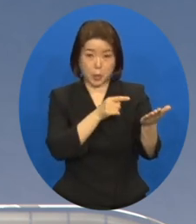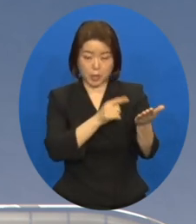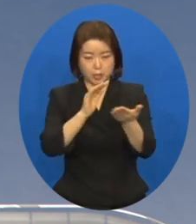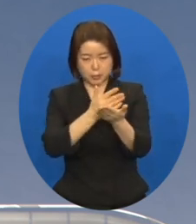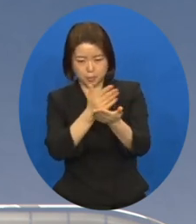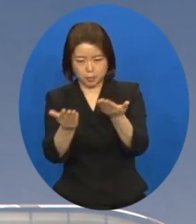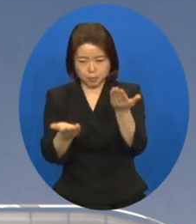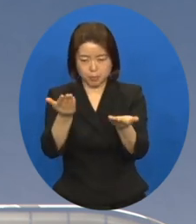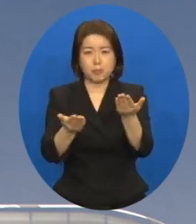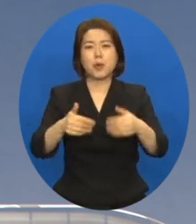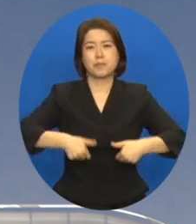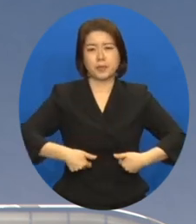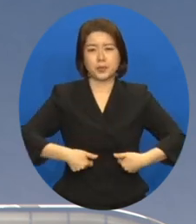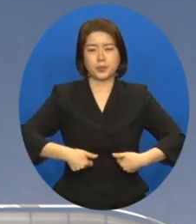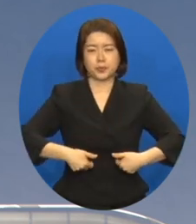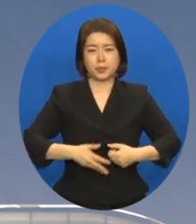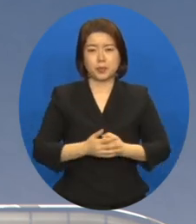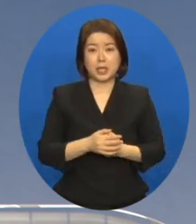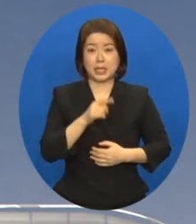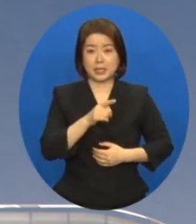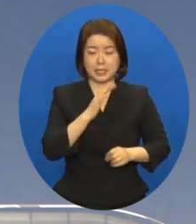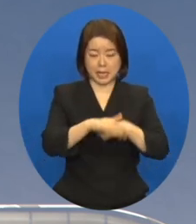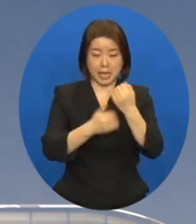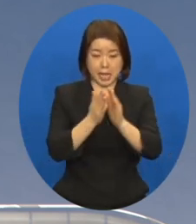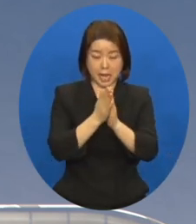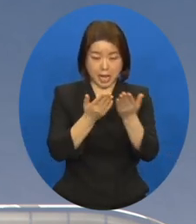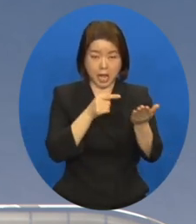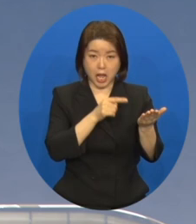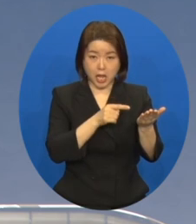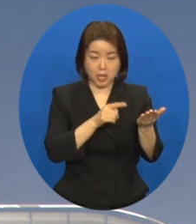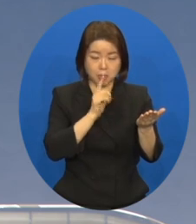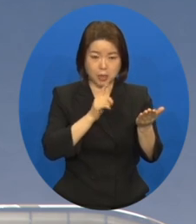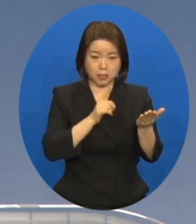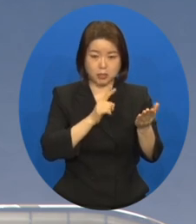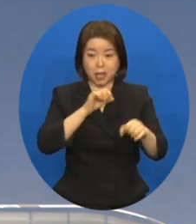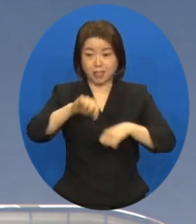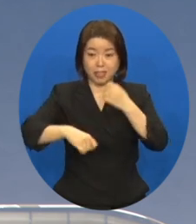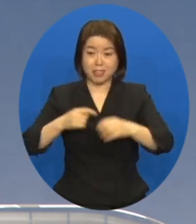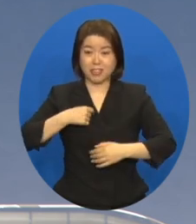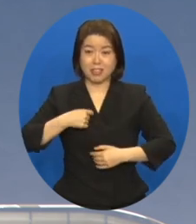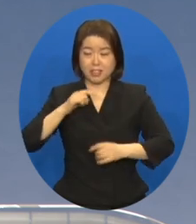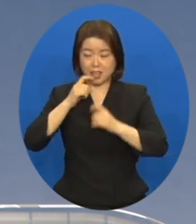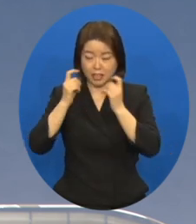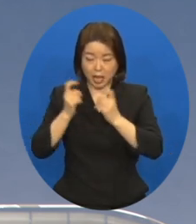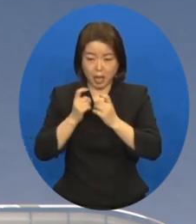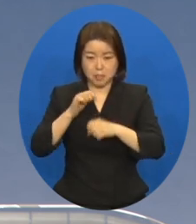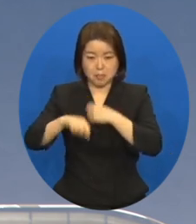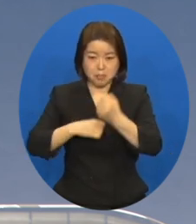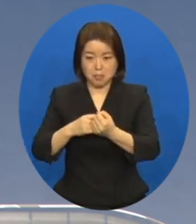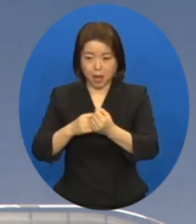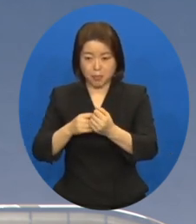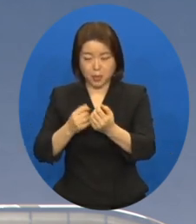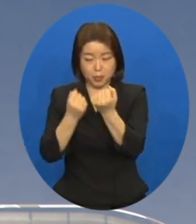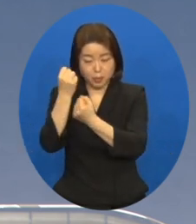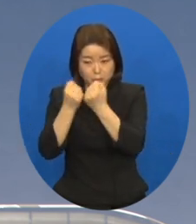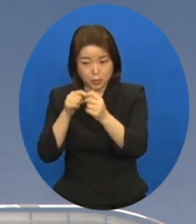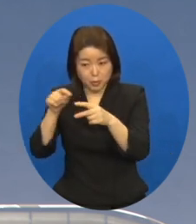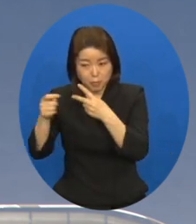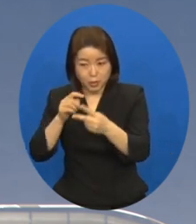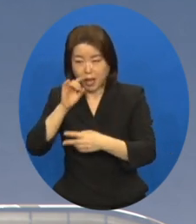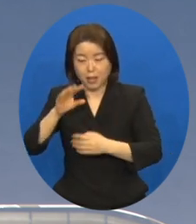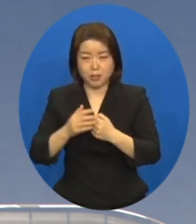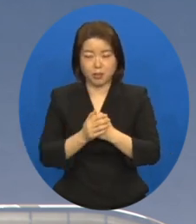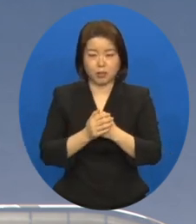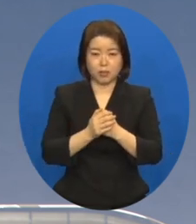합니다. 근데 성경을 함부로 해석할 수 없잖아요. 그래서 여러분, 성경 해설이 있는 성경도 요즘